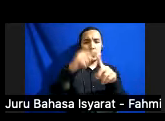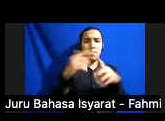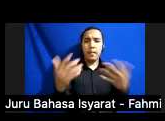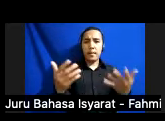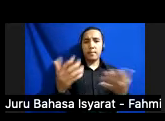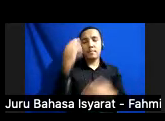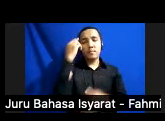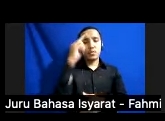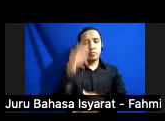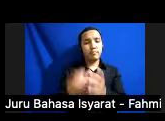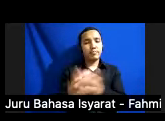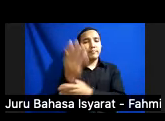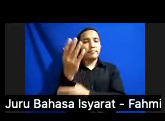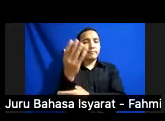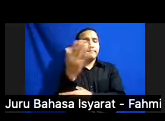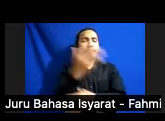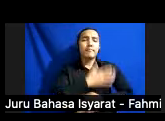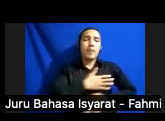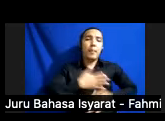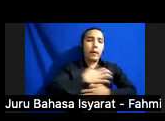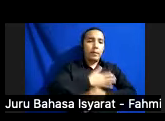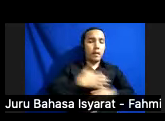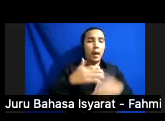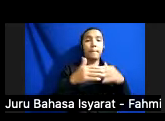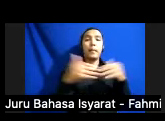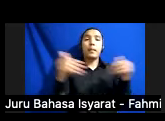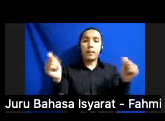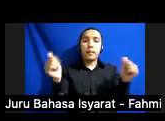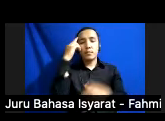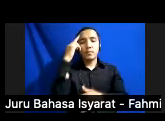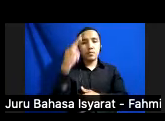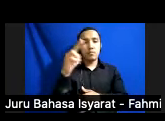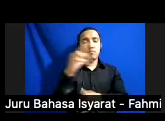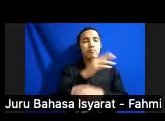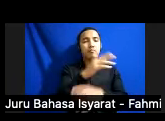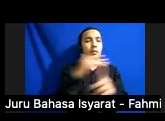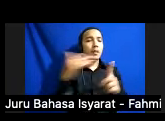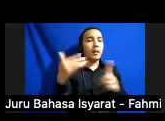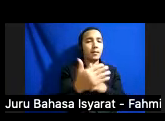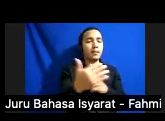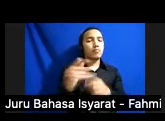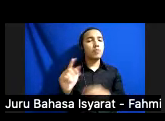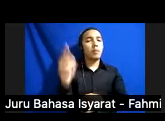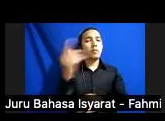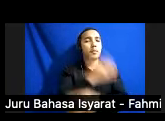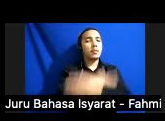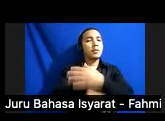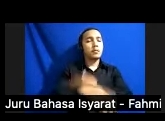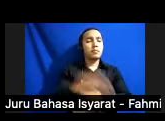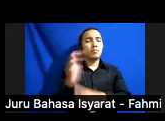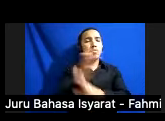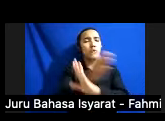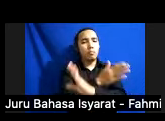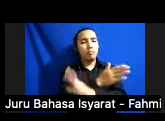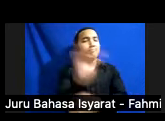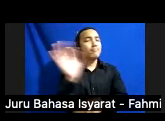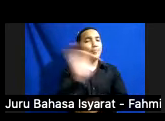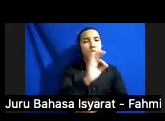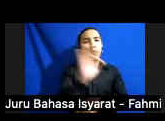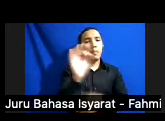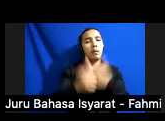nyaman bagi warga, terutama bagi warga difabel dan lansia yang sebelumnya belum pernah aktif di kegiatan warga. Metode